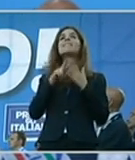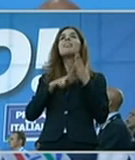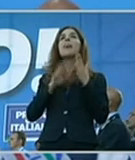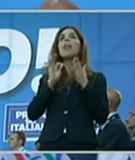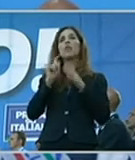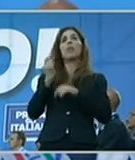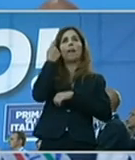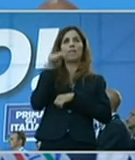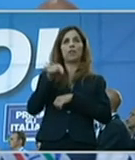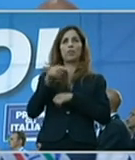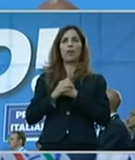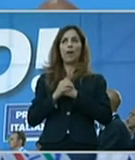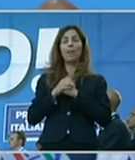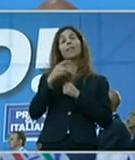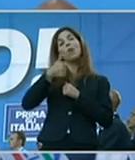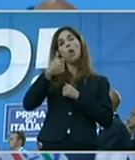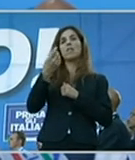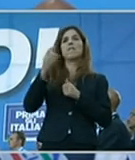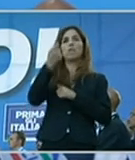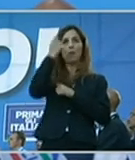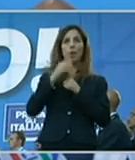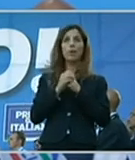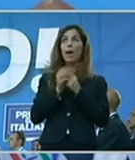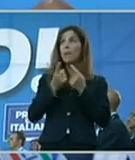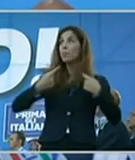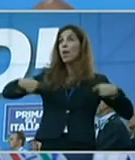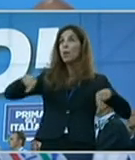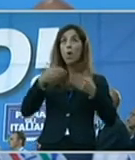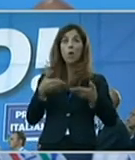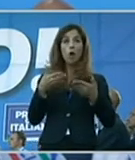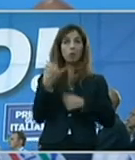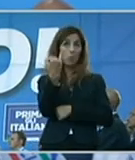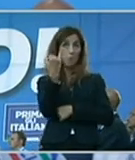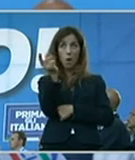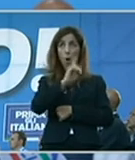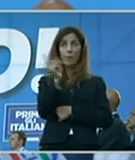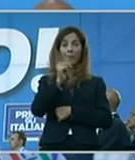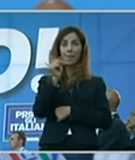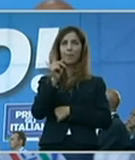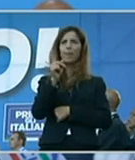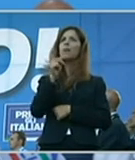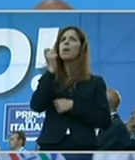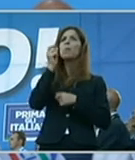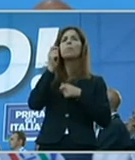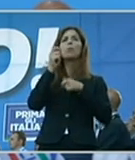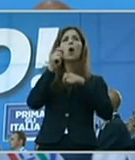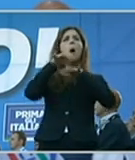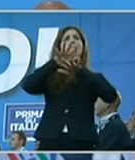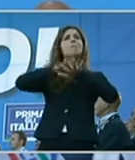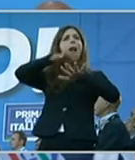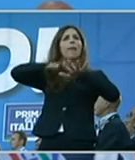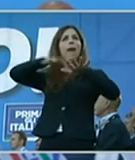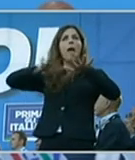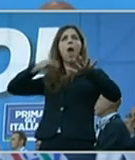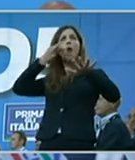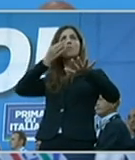vittoria. Noi oggi non siamo pochi. Noi oggi siamo una marea umana